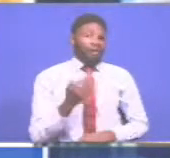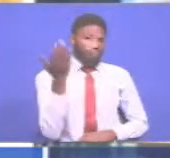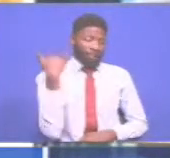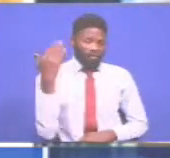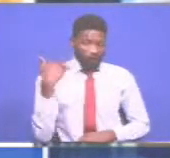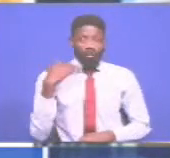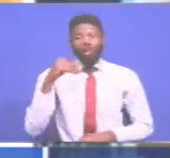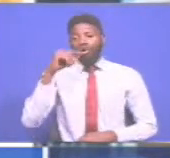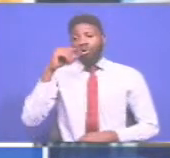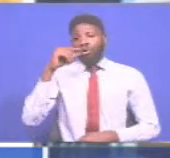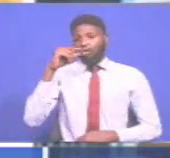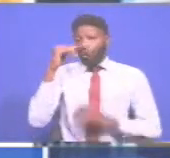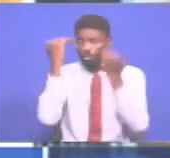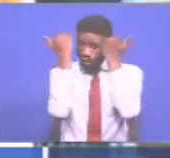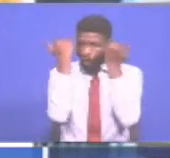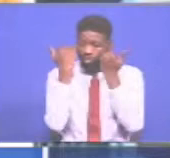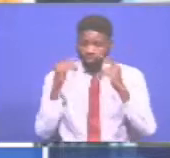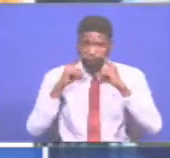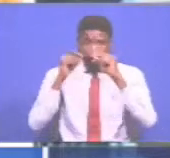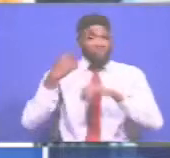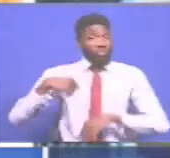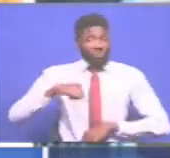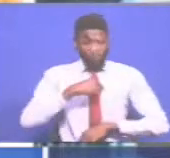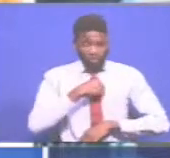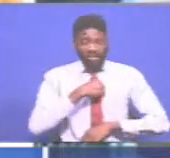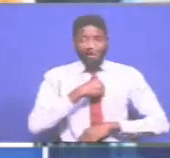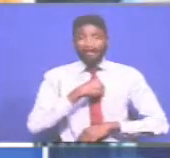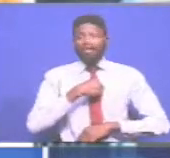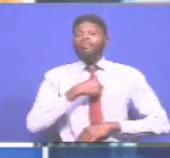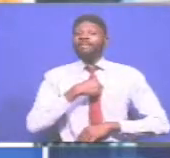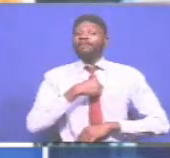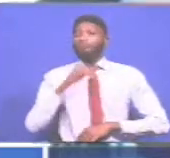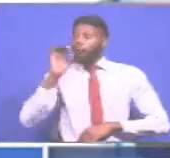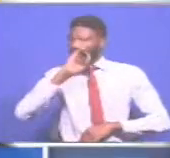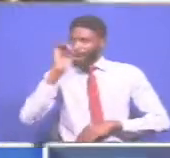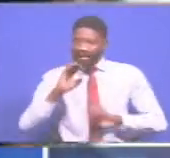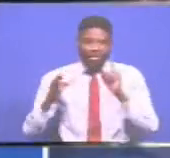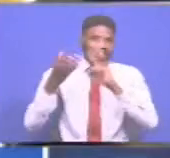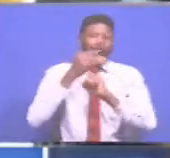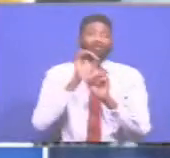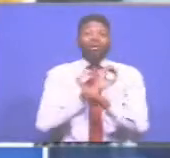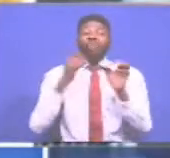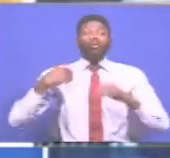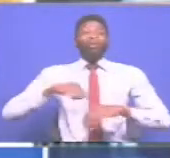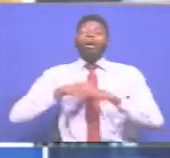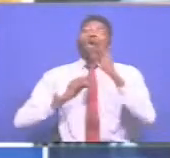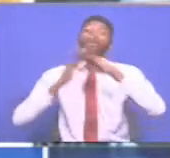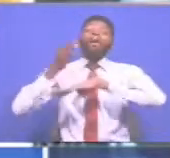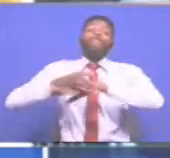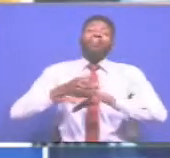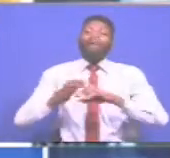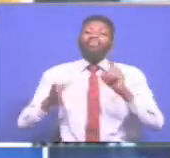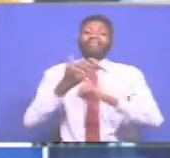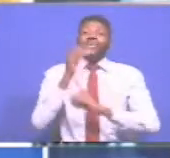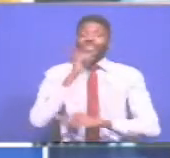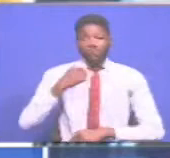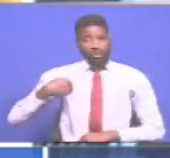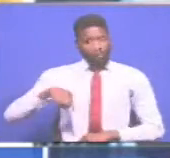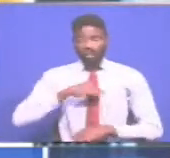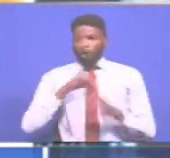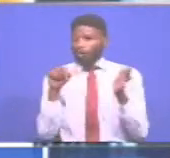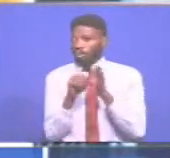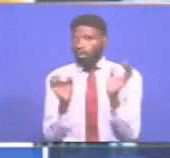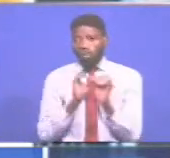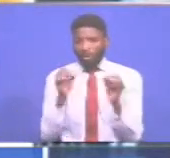the threshold, tayari tumeipitisha na sisi hatuna shida hata kama ataenda kotini na aende